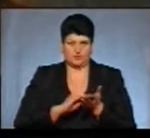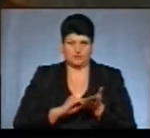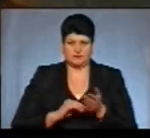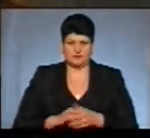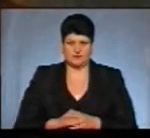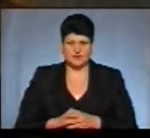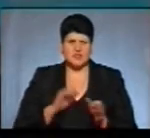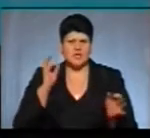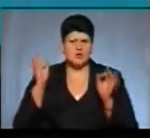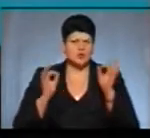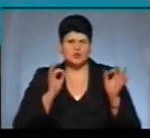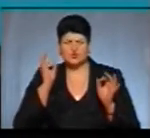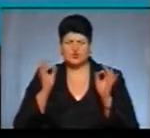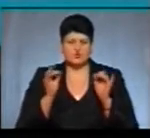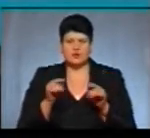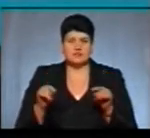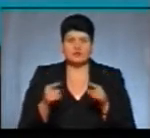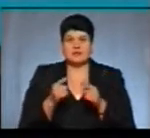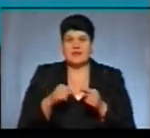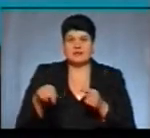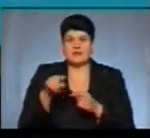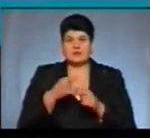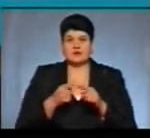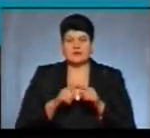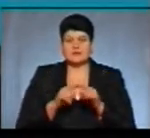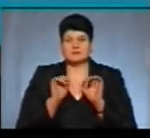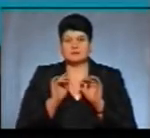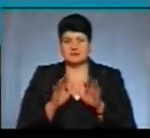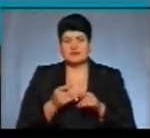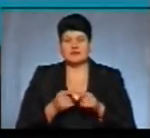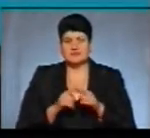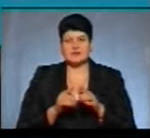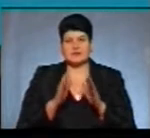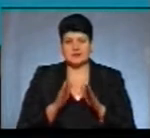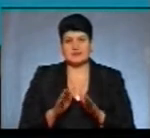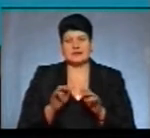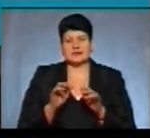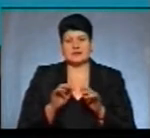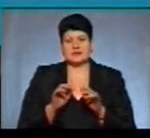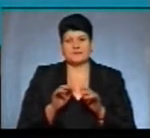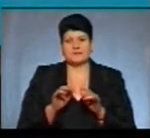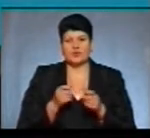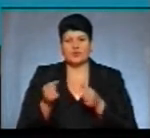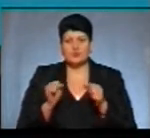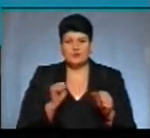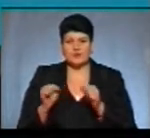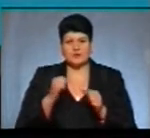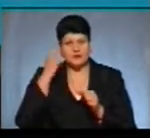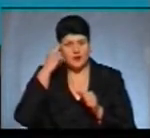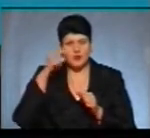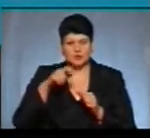Шум, який створюється навколо таких речей, як на мене, це є засіб маніпуляції суспільною свідомістю, в тому числі